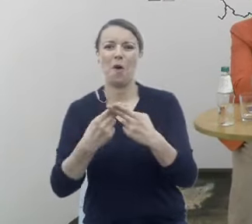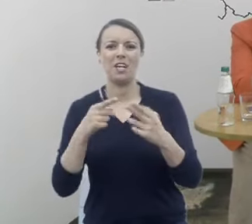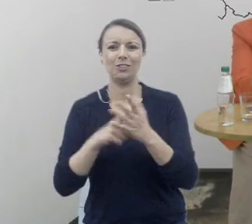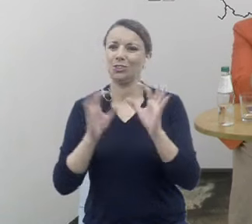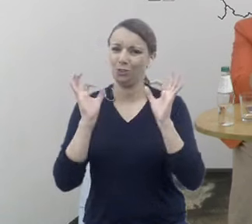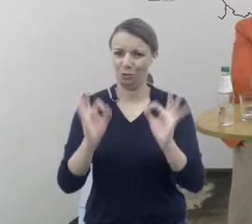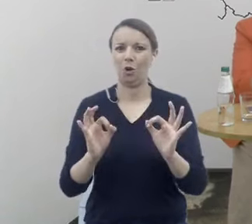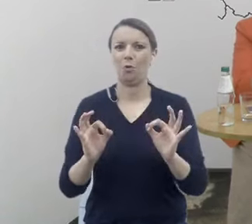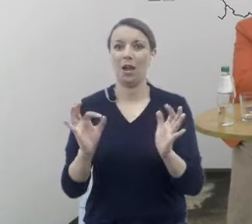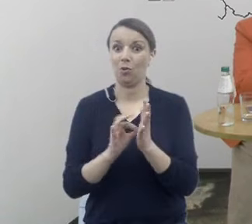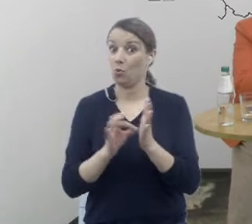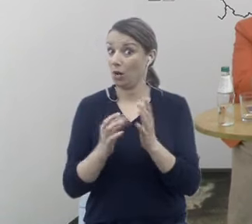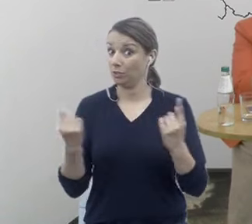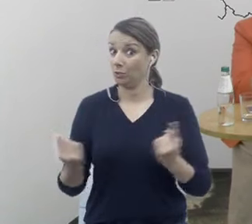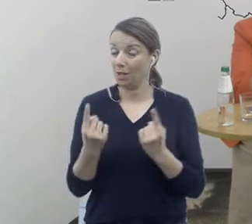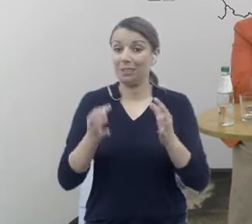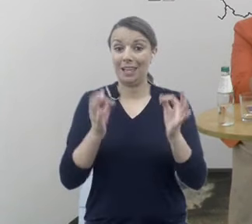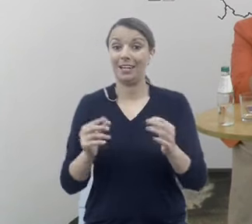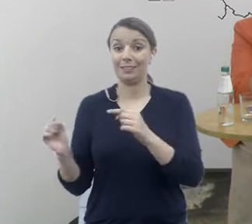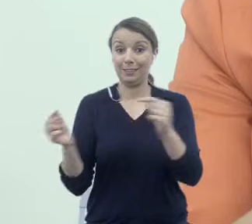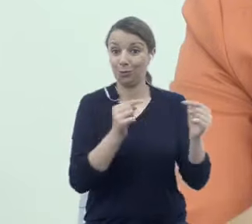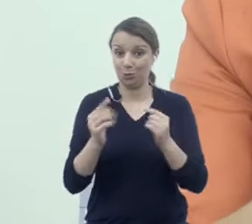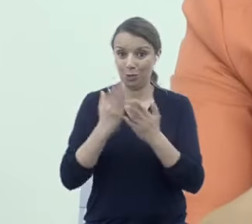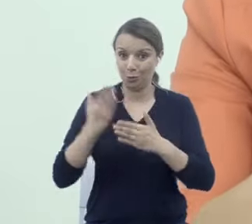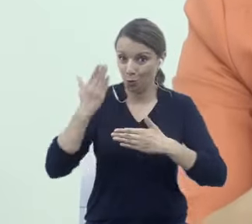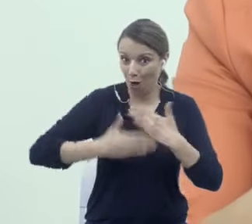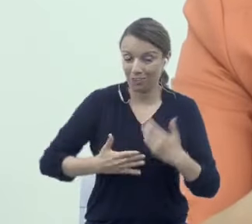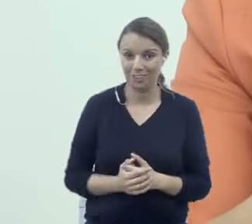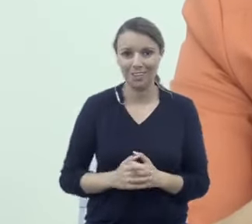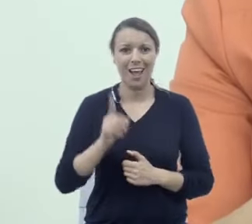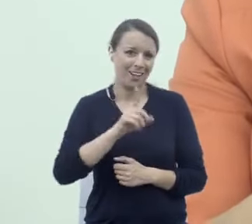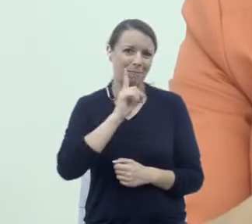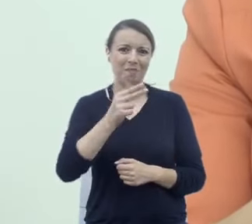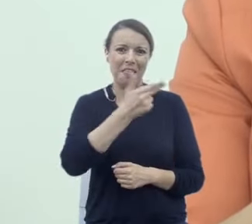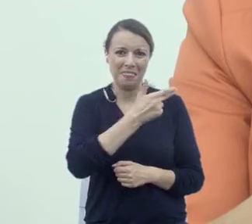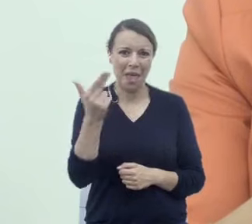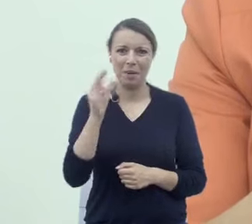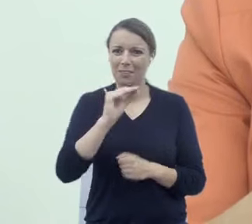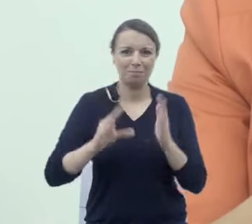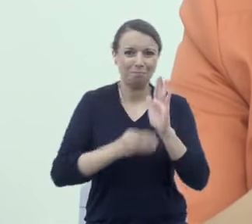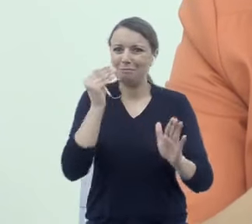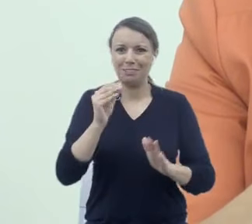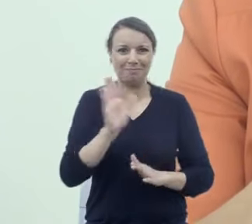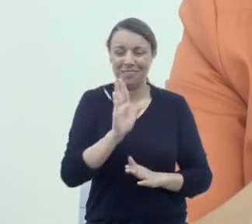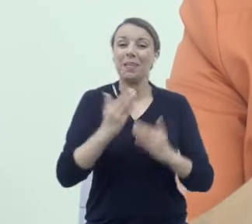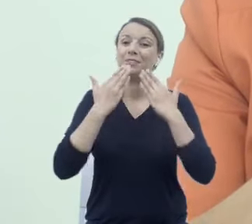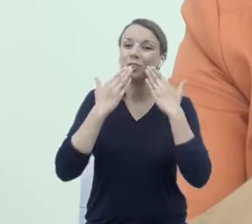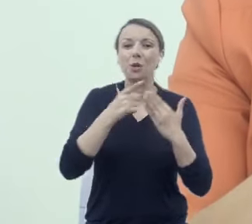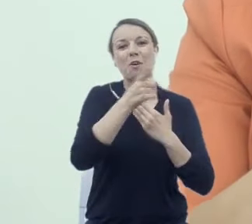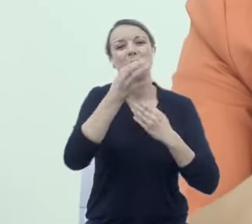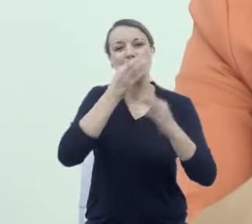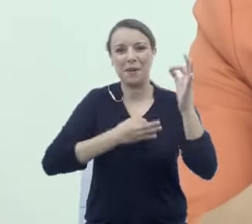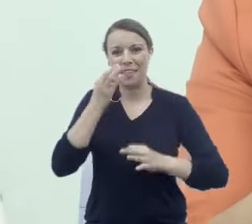momentem, żeby tę dyskusję w tym momencie zakończyć, aczkolwiek nie wyczerpaliśmy tematu. Dziękujemy Państwu za wszystkie zadane